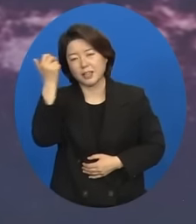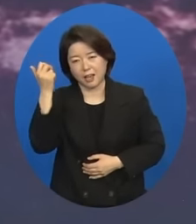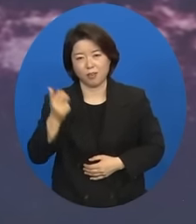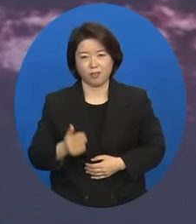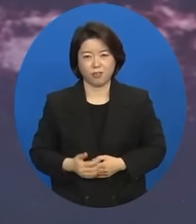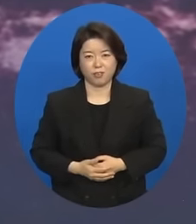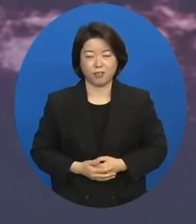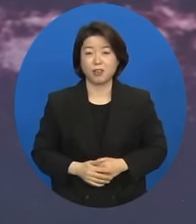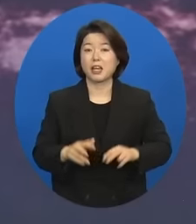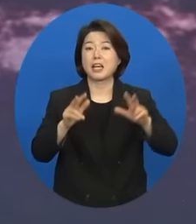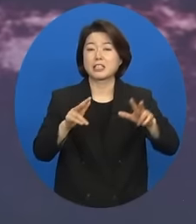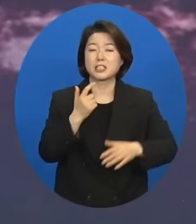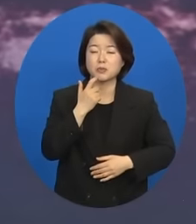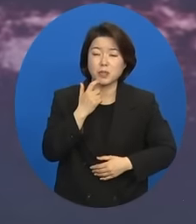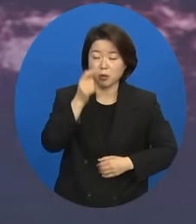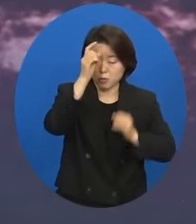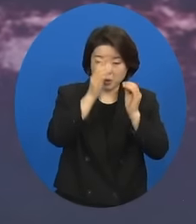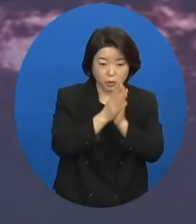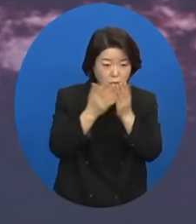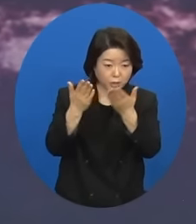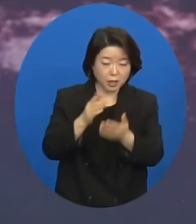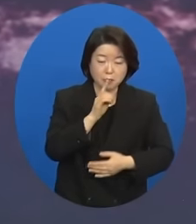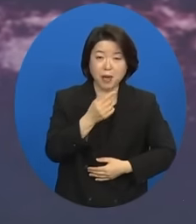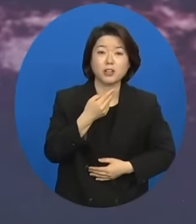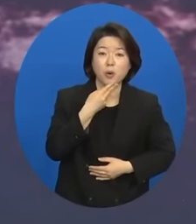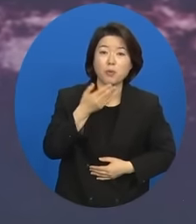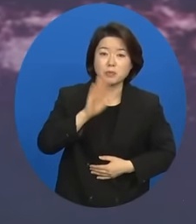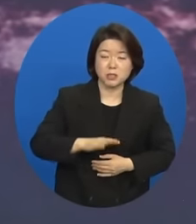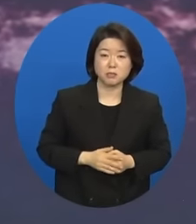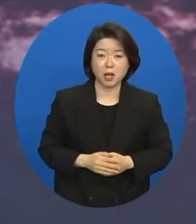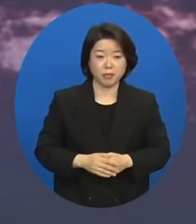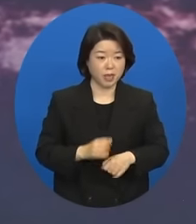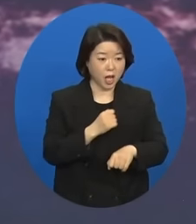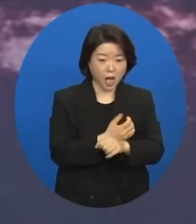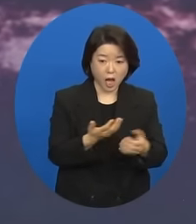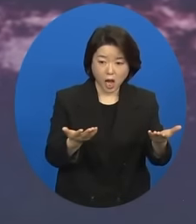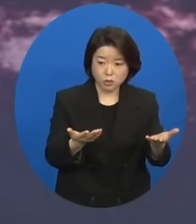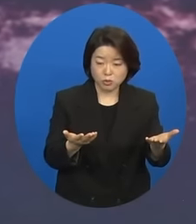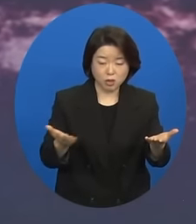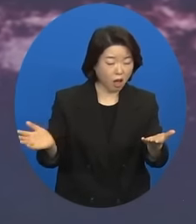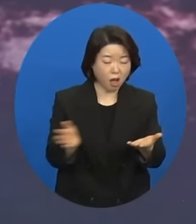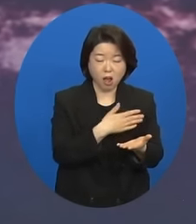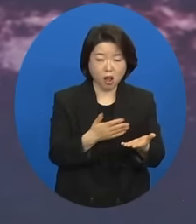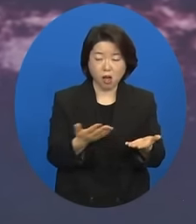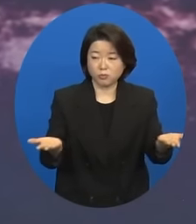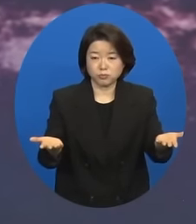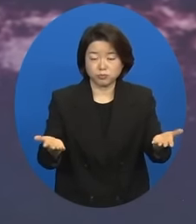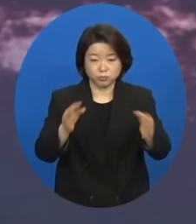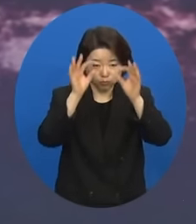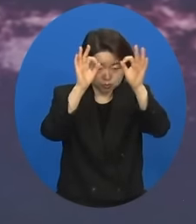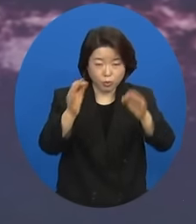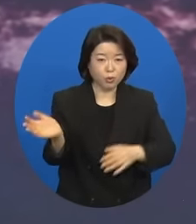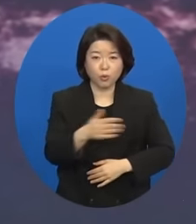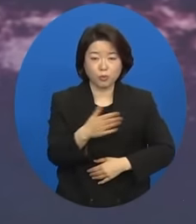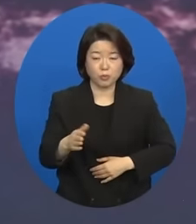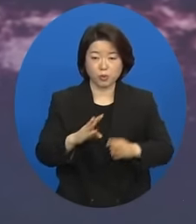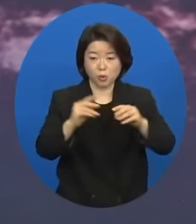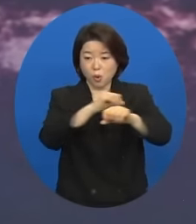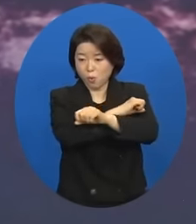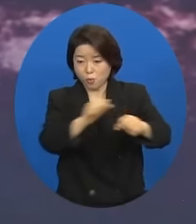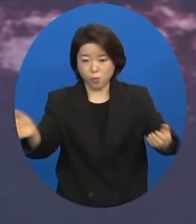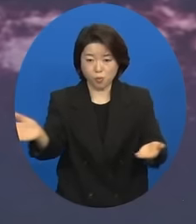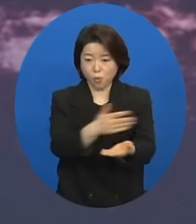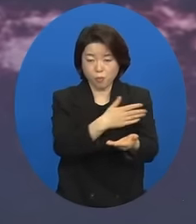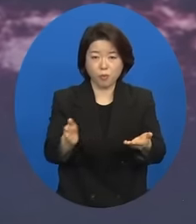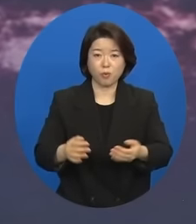야곱이 뭐 기도했다 얘기는 없는데 야곱이 뭐 합니까 할 수 있는게 아무것도 없어요 보이는 것도 없어요 광야에 그러니까 뭐